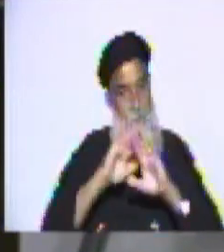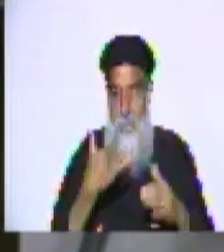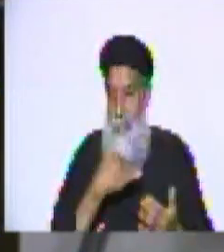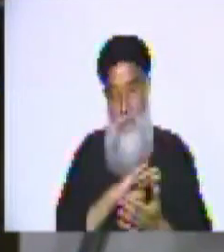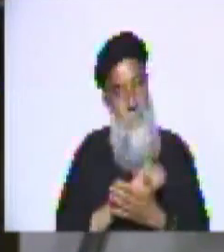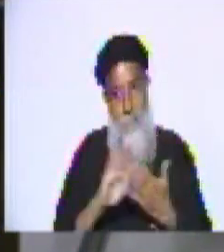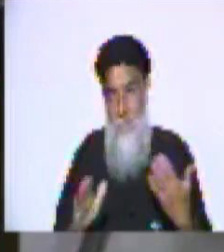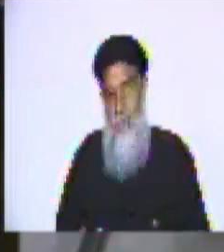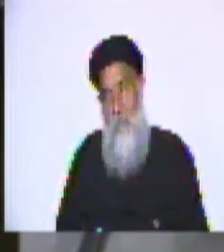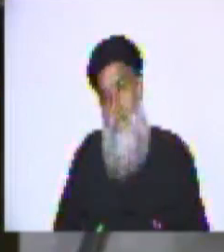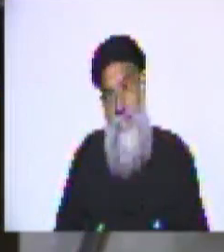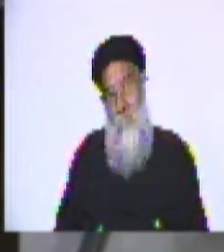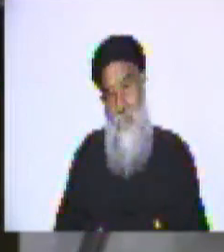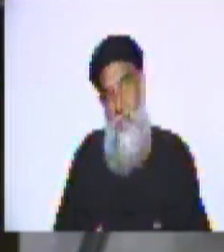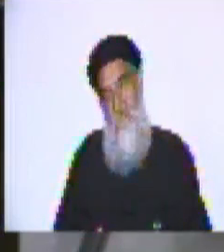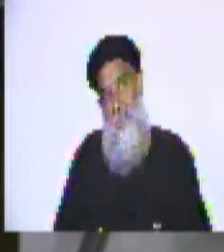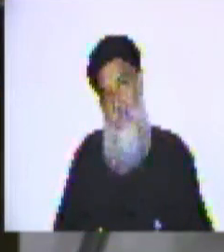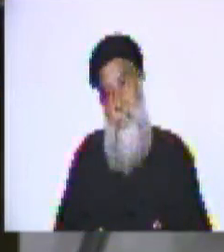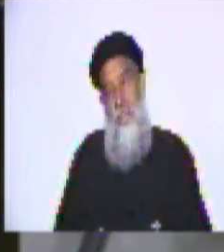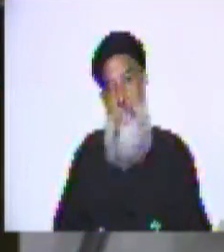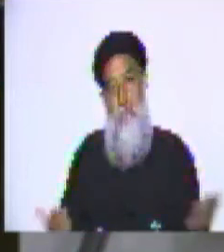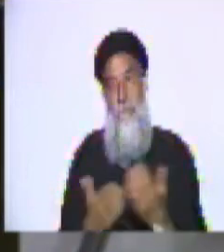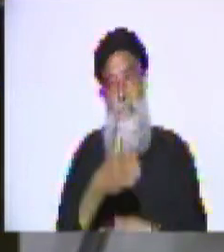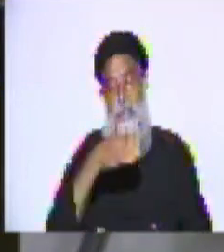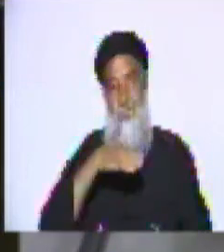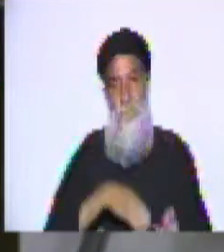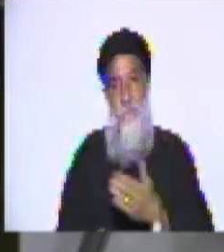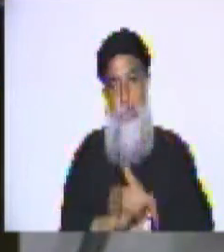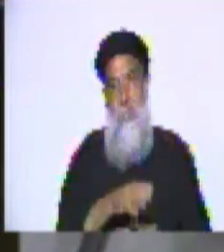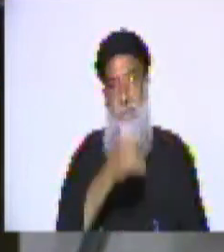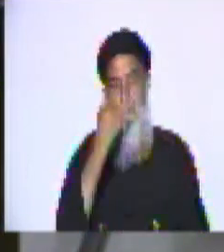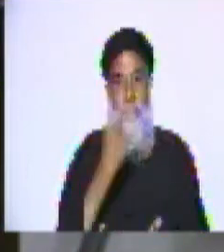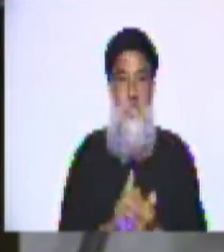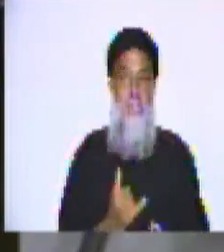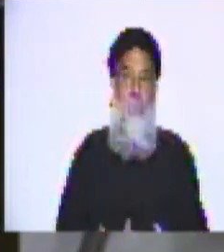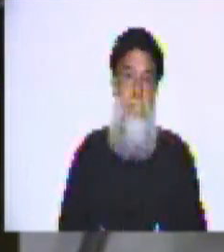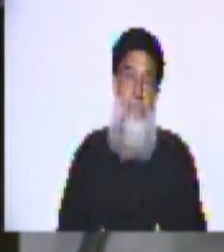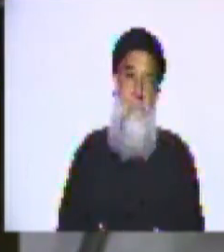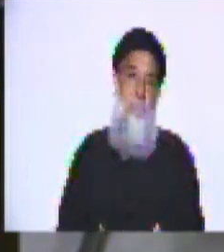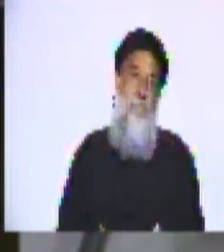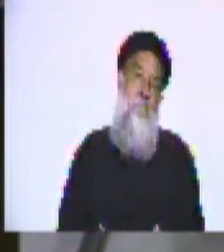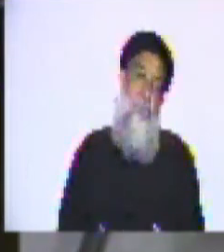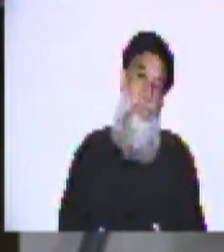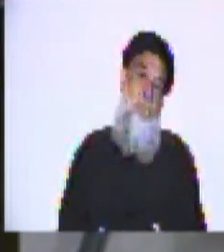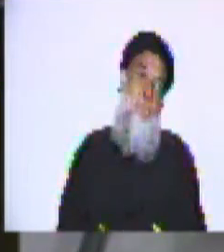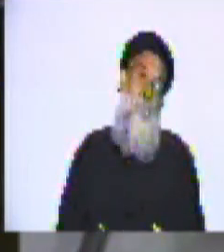كده. ده بالعكس، ده بيهربوا يعني عشان مسؤولية.